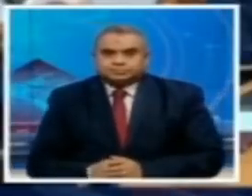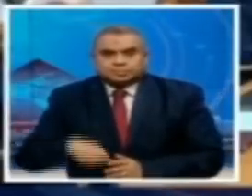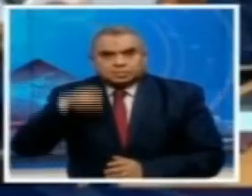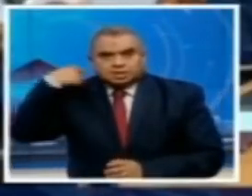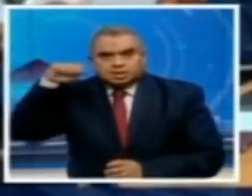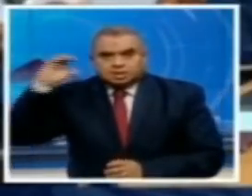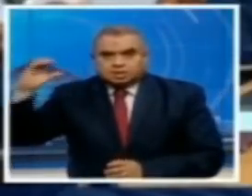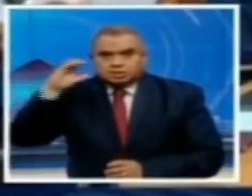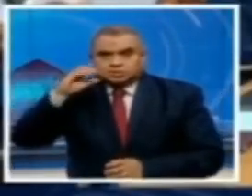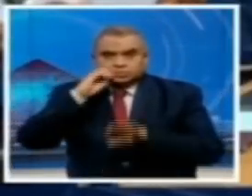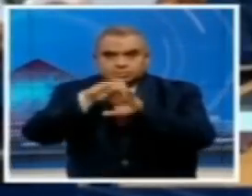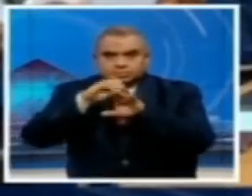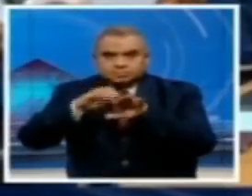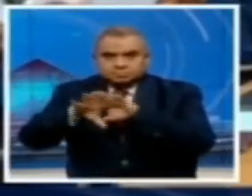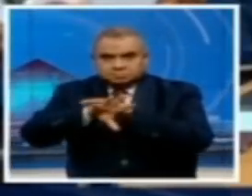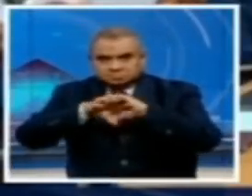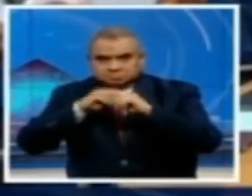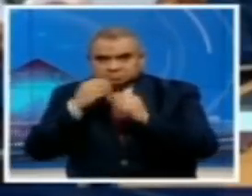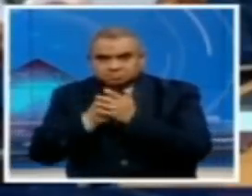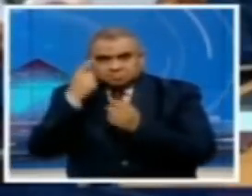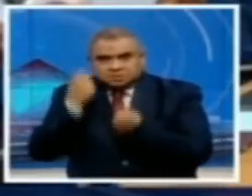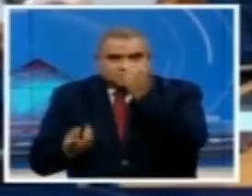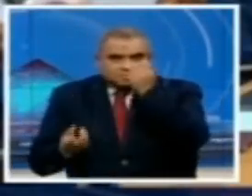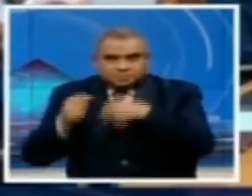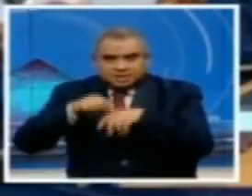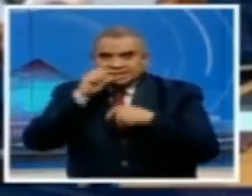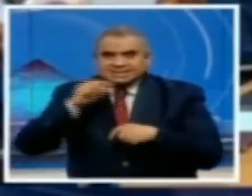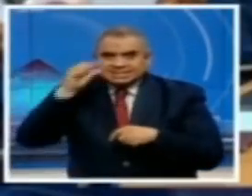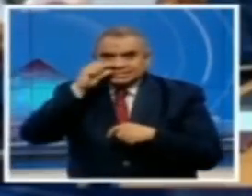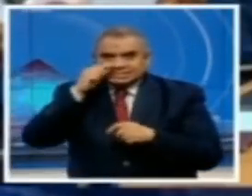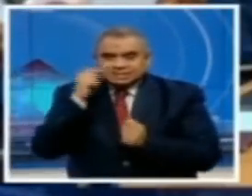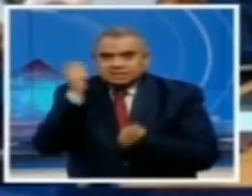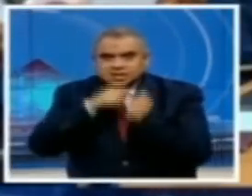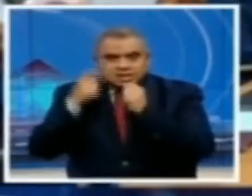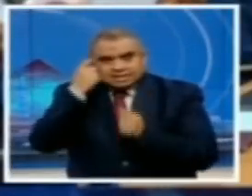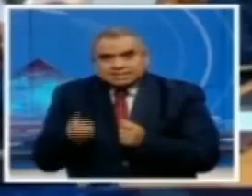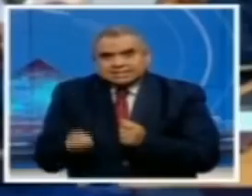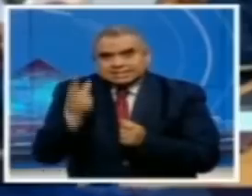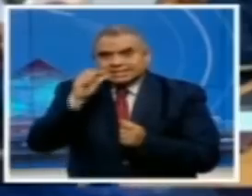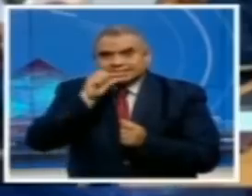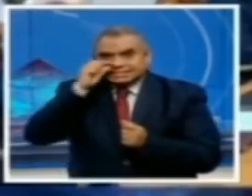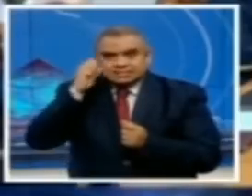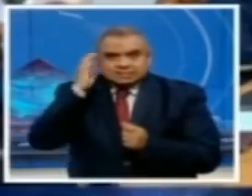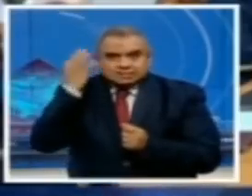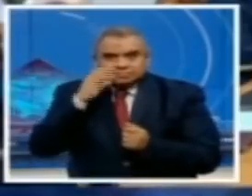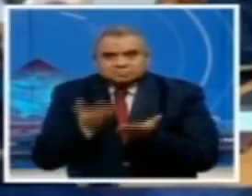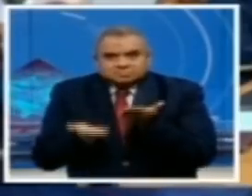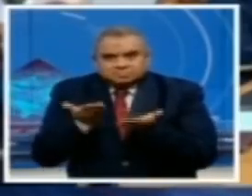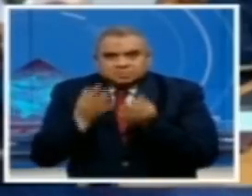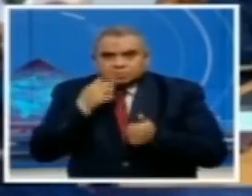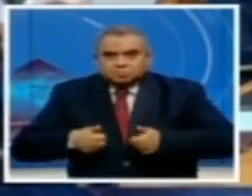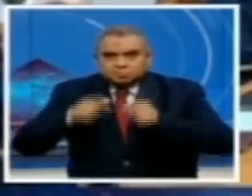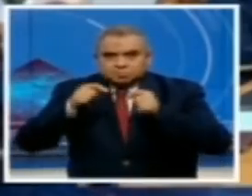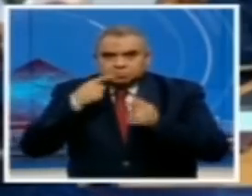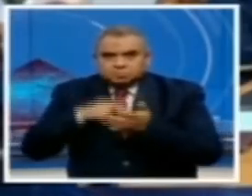الرئيس السيسي يوجه بتكوين جيل من المفكرين الدينيين وصانعي الرأي الديني الوسطي المستنير